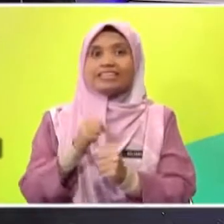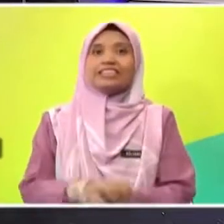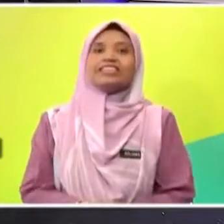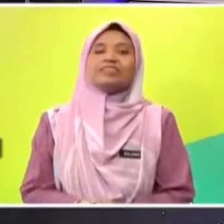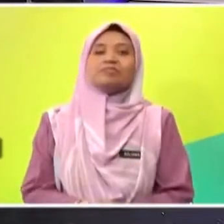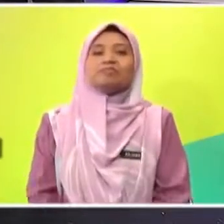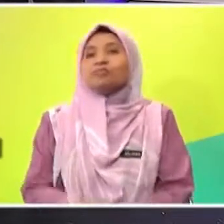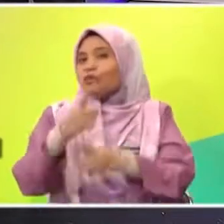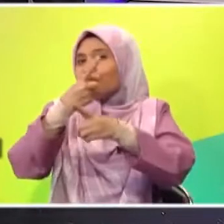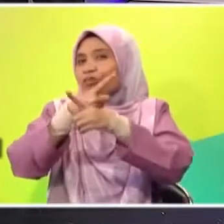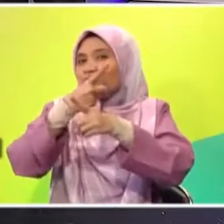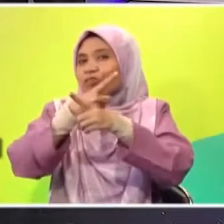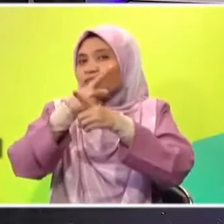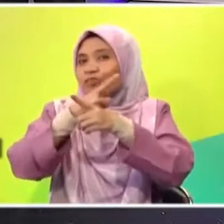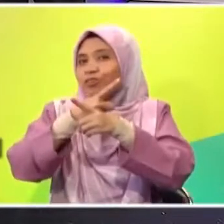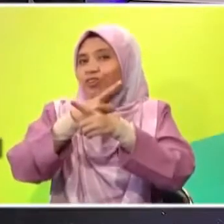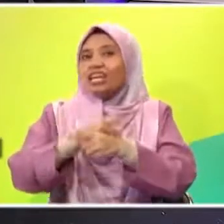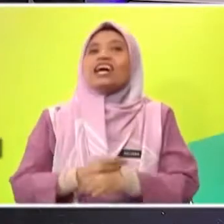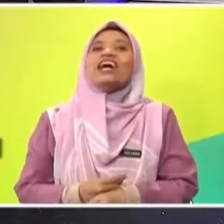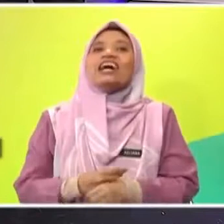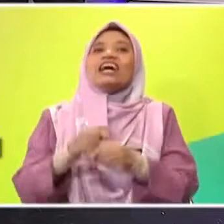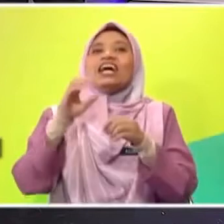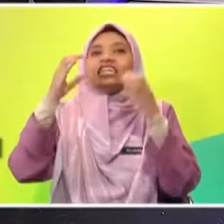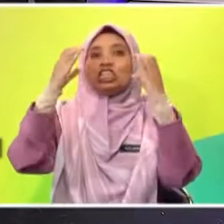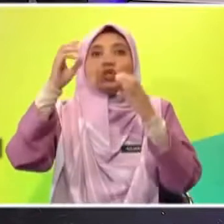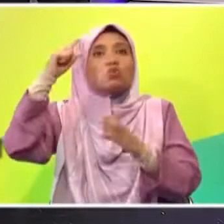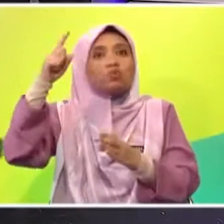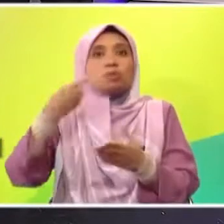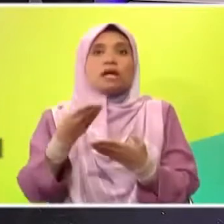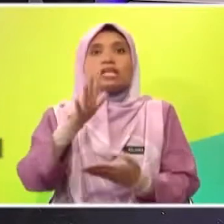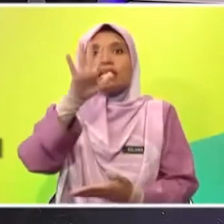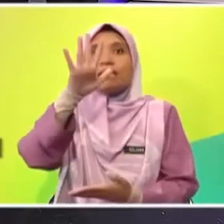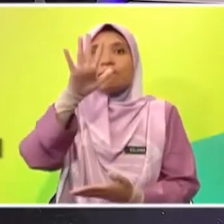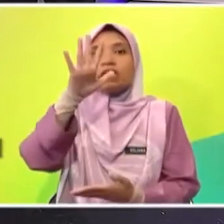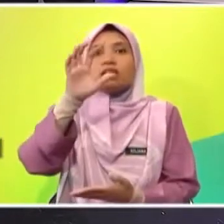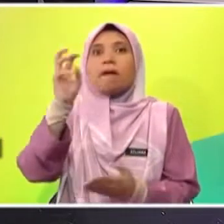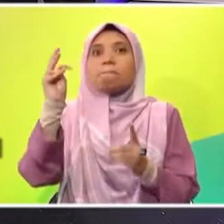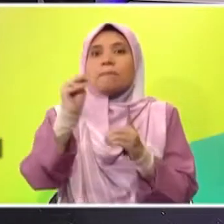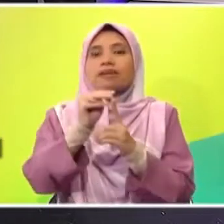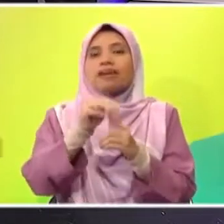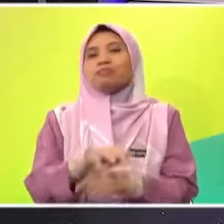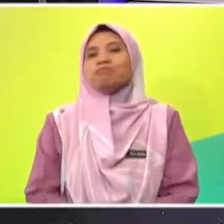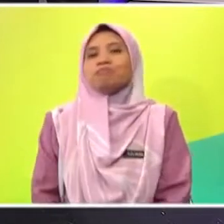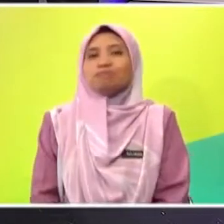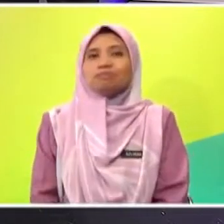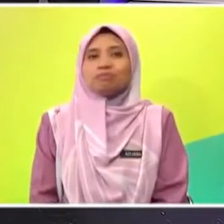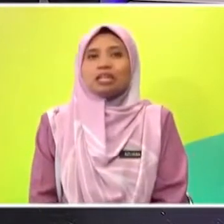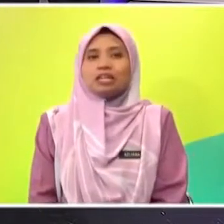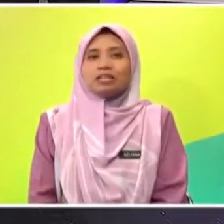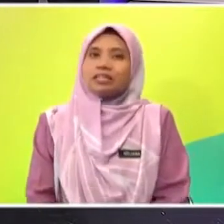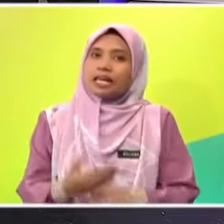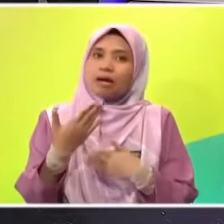Namun semua Ceko bagi lima mereka untuk dari naoki seterusnya salah yang kedua karena aku nak baca dulu